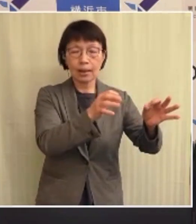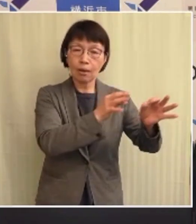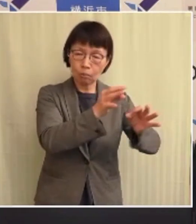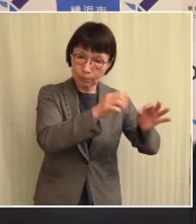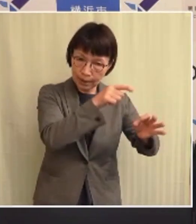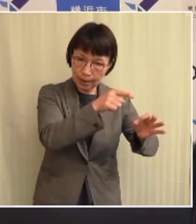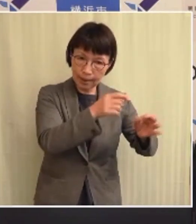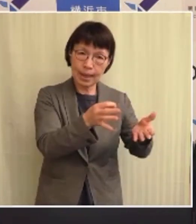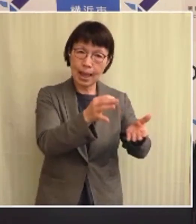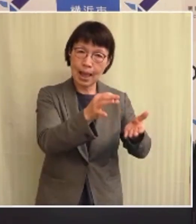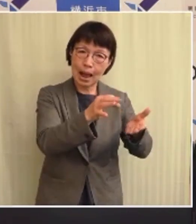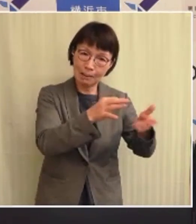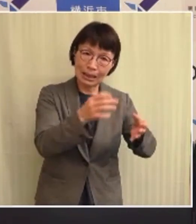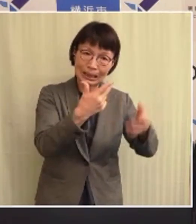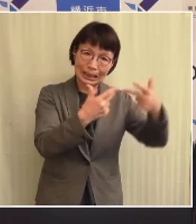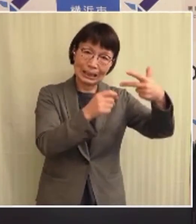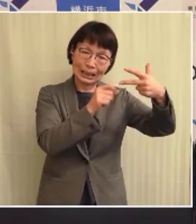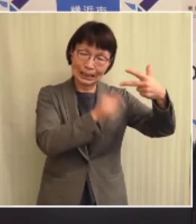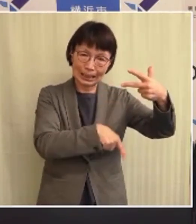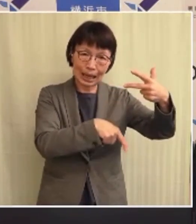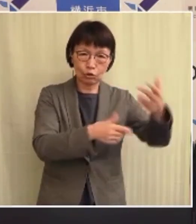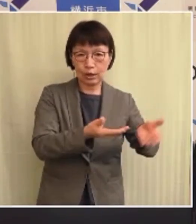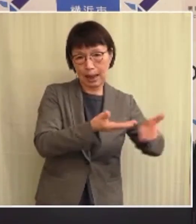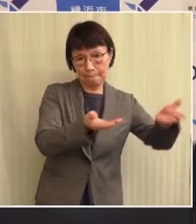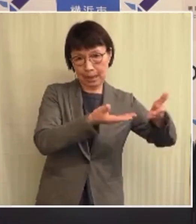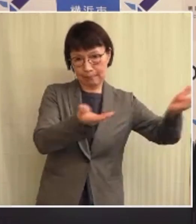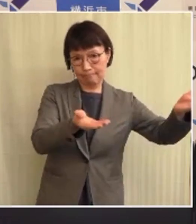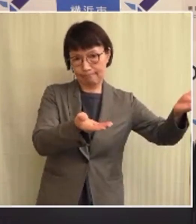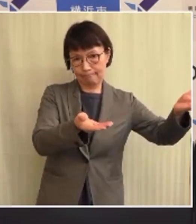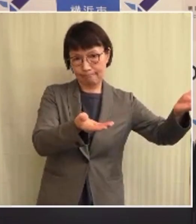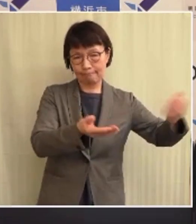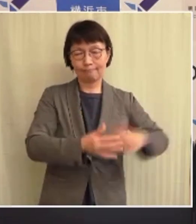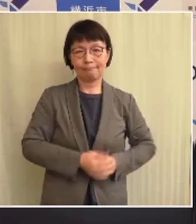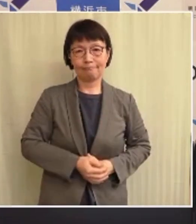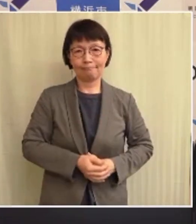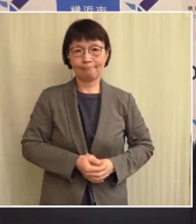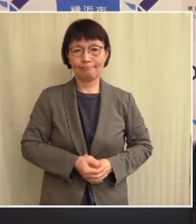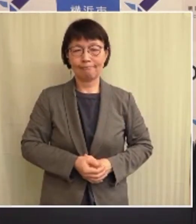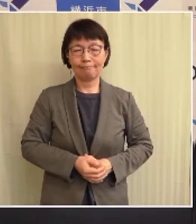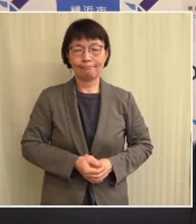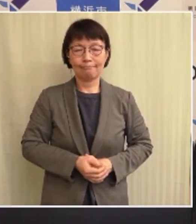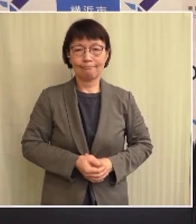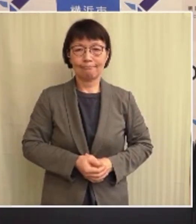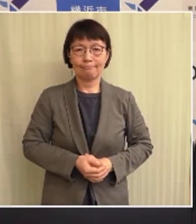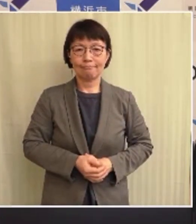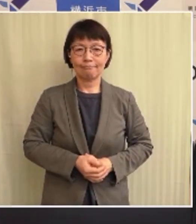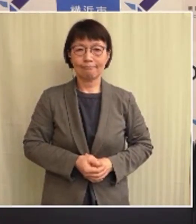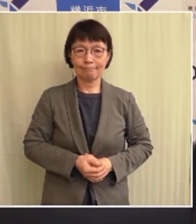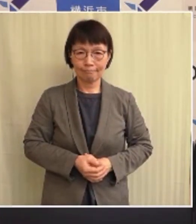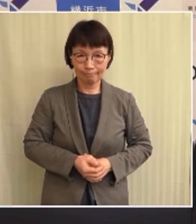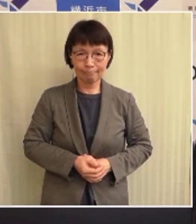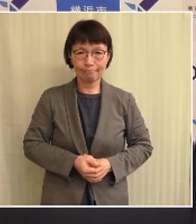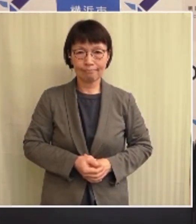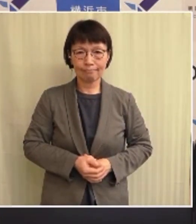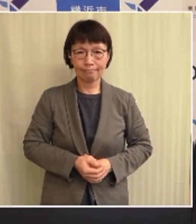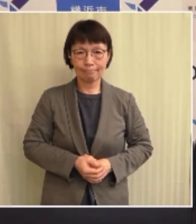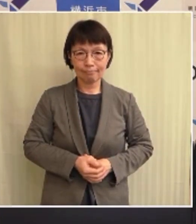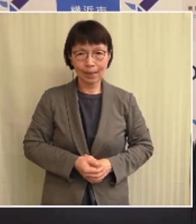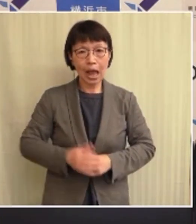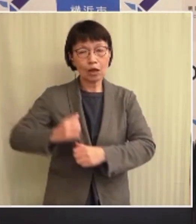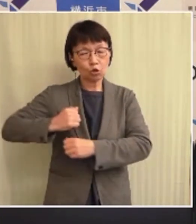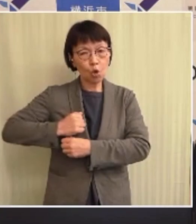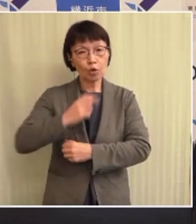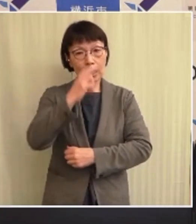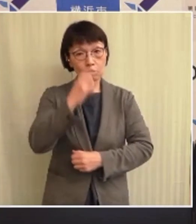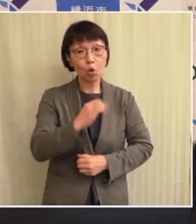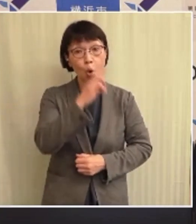舗で、販売7月に販売をいたします。はい。相鉄ローゼンさんの今回